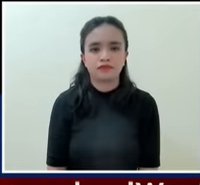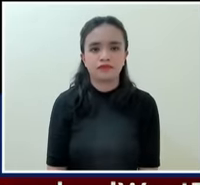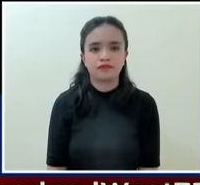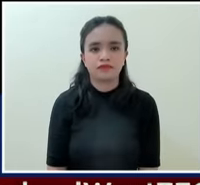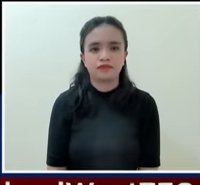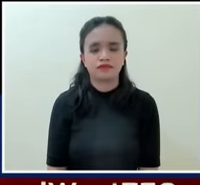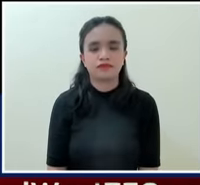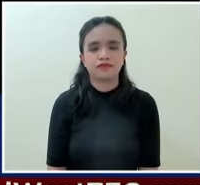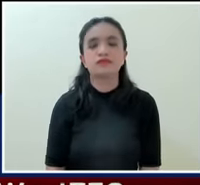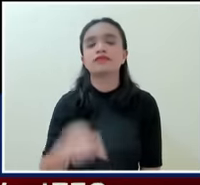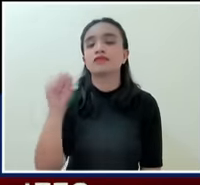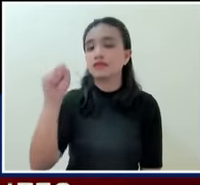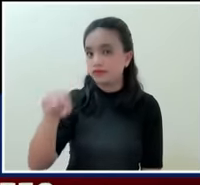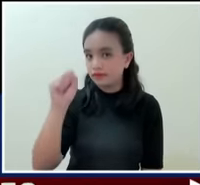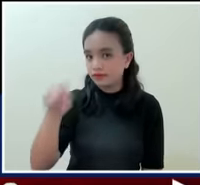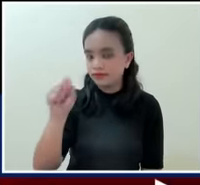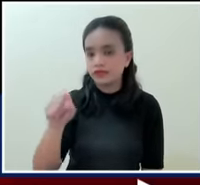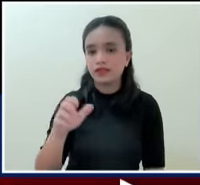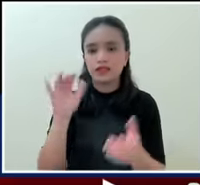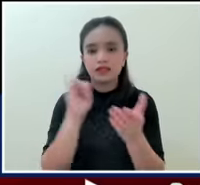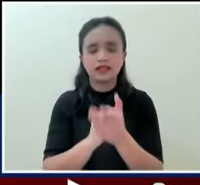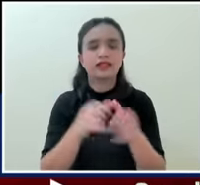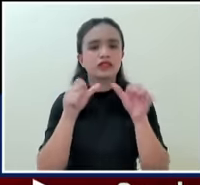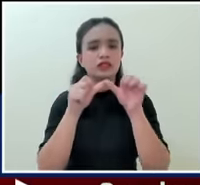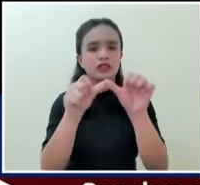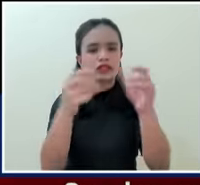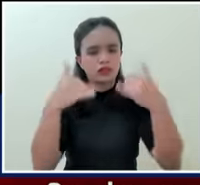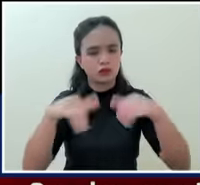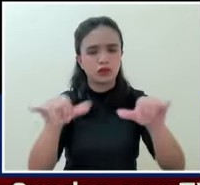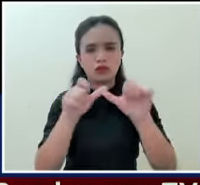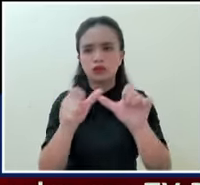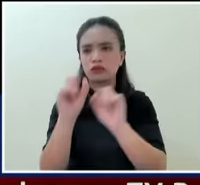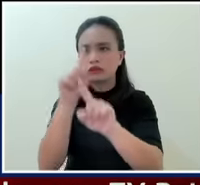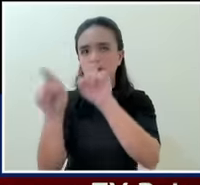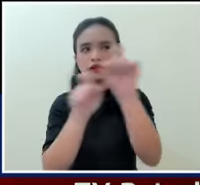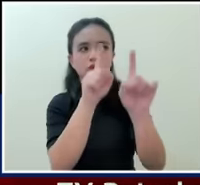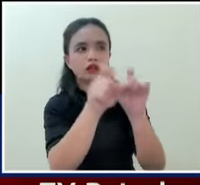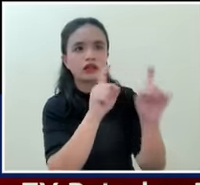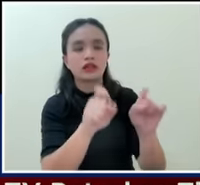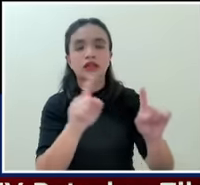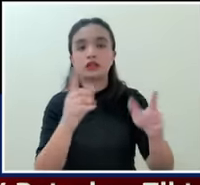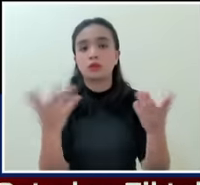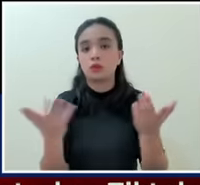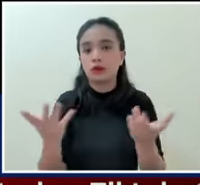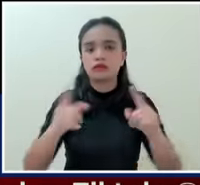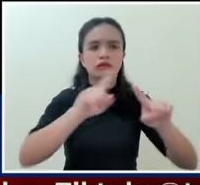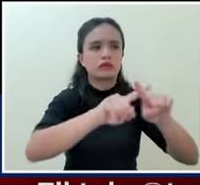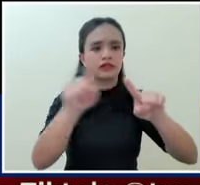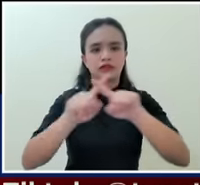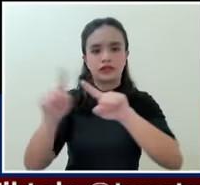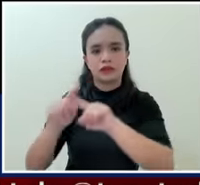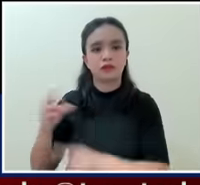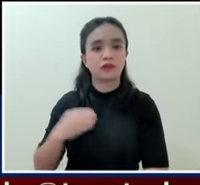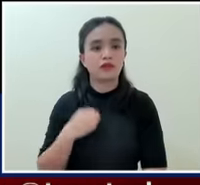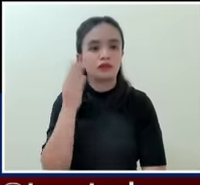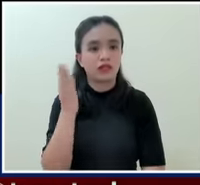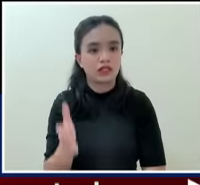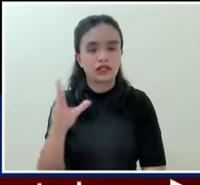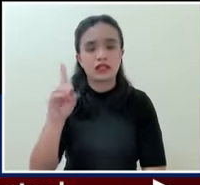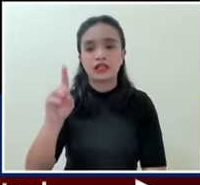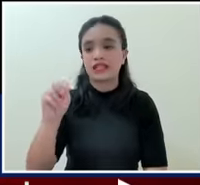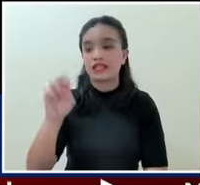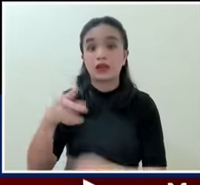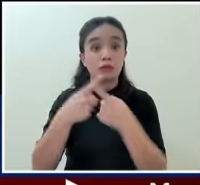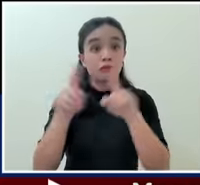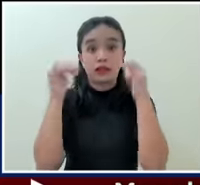Oo, kabayan, ito nga rin yung patuloy na inaalam at tinatanong no, doon sa iba-ibang opisyal maging sa DNR. Pero hanggang